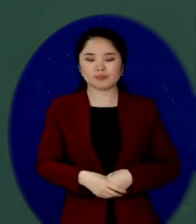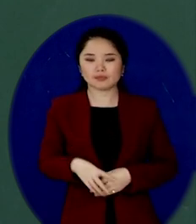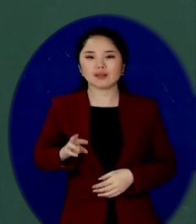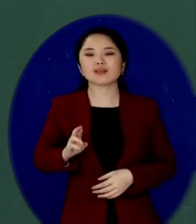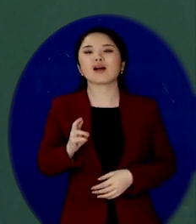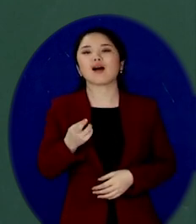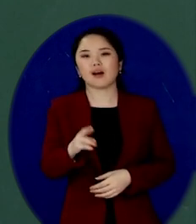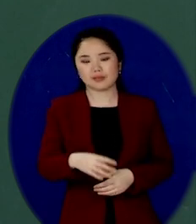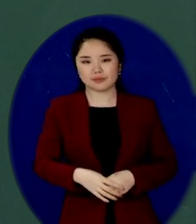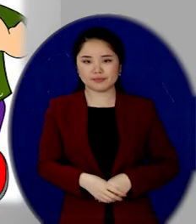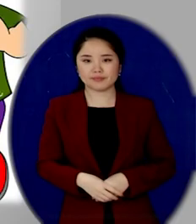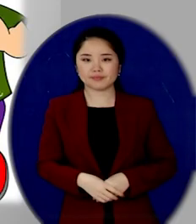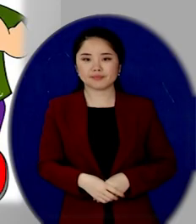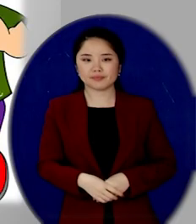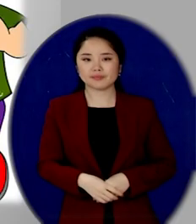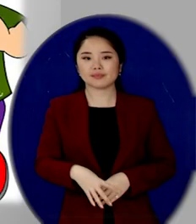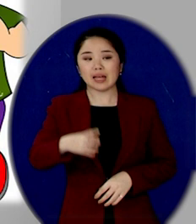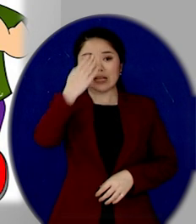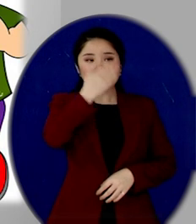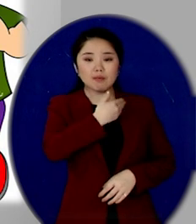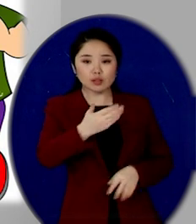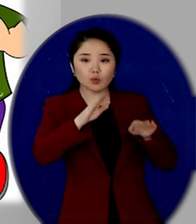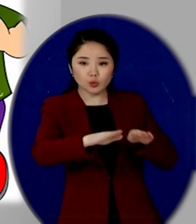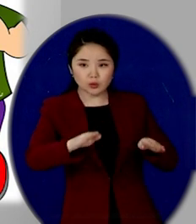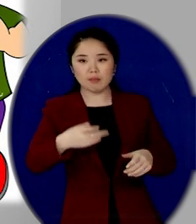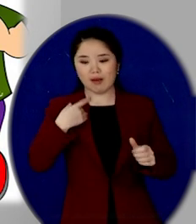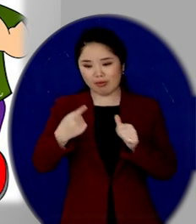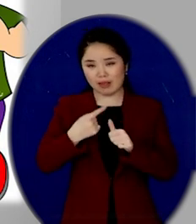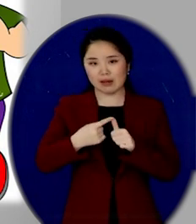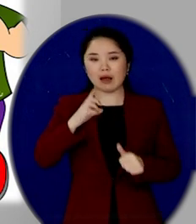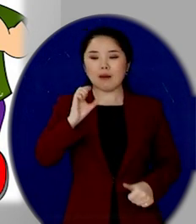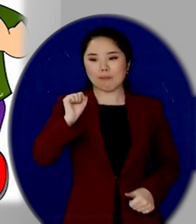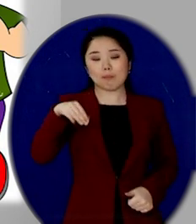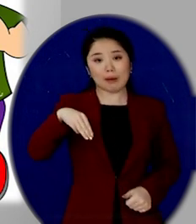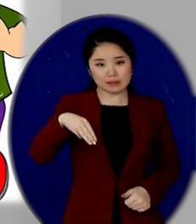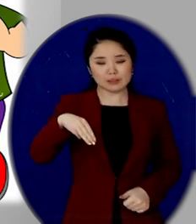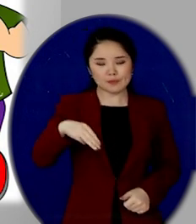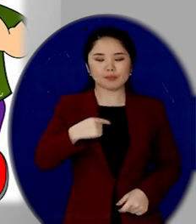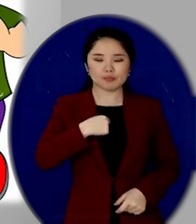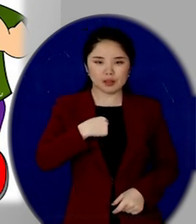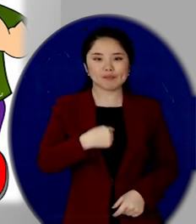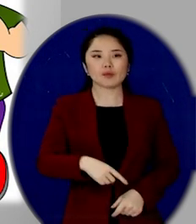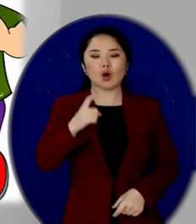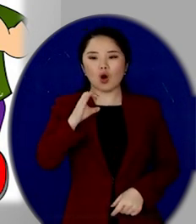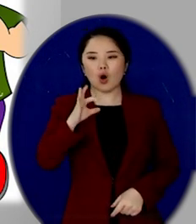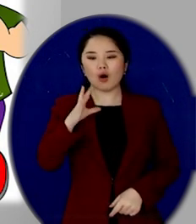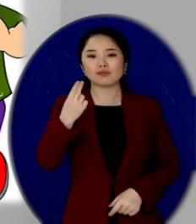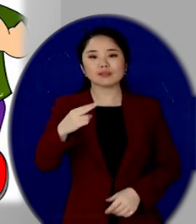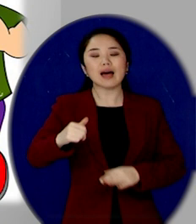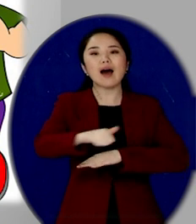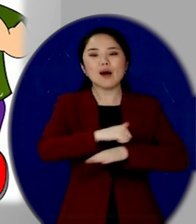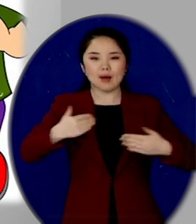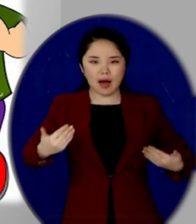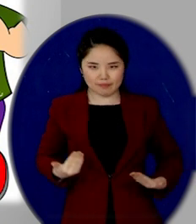Яагаад тэгж нэрлсэн бэ? Сайн байцгаана уу хүүхдүүдээ. Намайг Бат гэдэг. Би Ховд аймагт